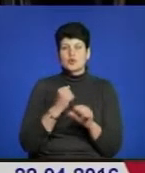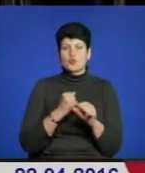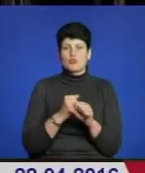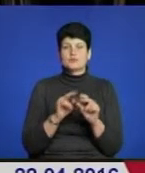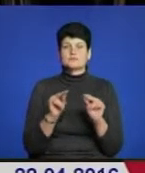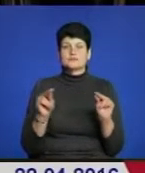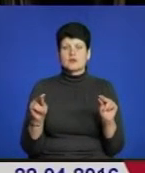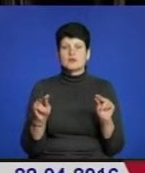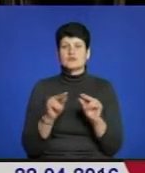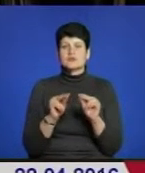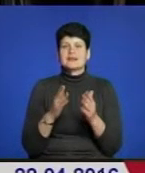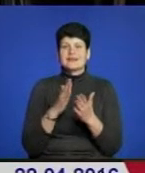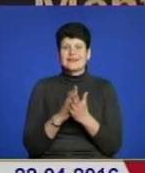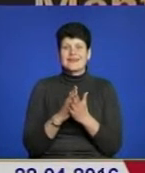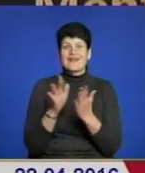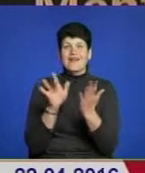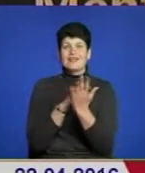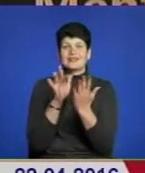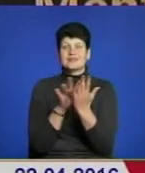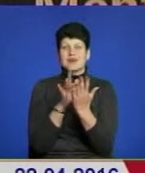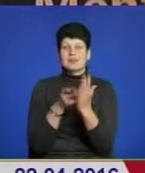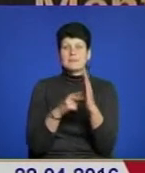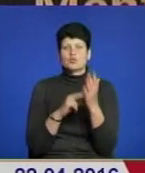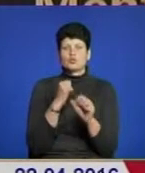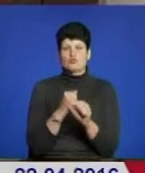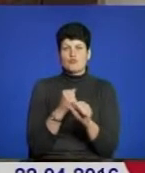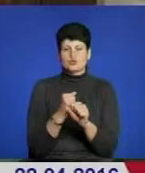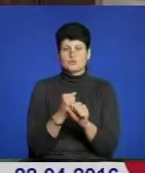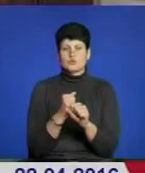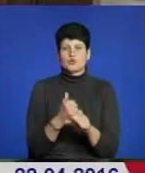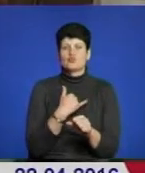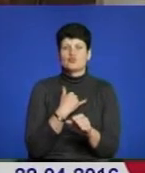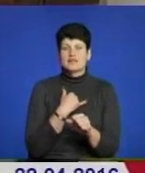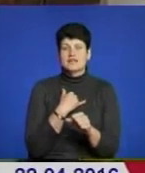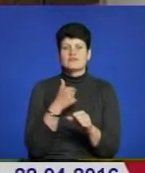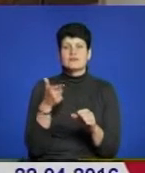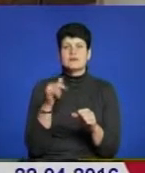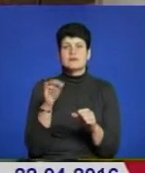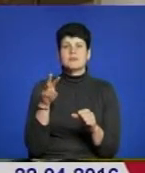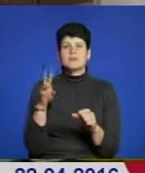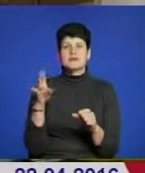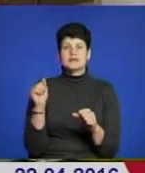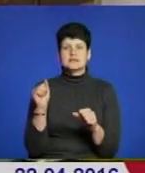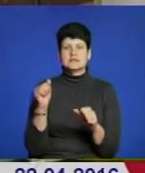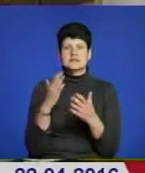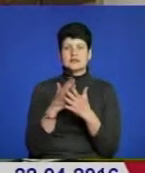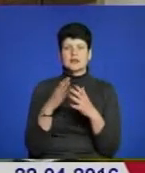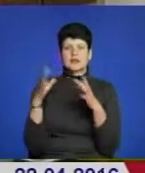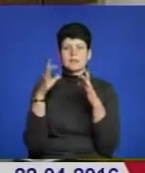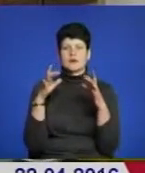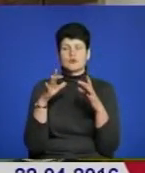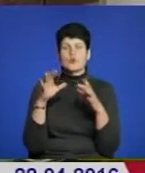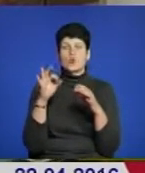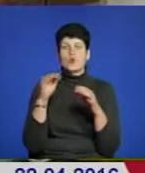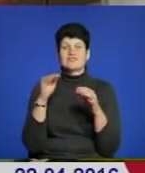У педагогів є віртуальний календар, де вони планують роботу. У нас у гімназії розгорнута хмара в офісі